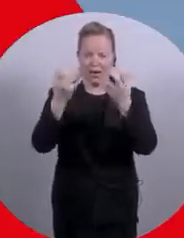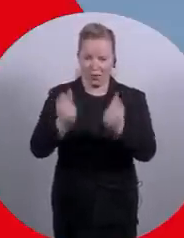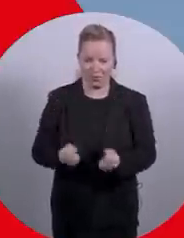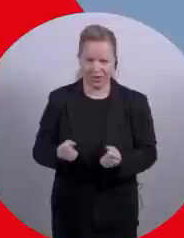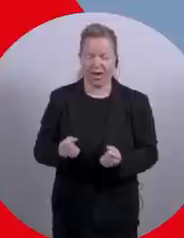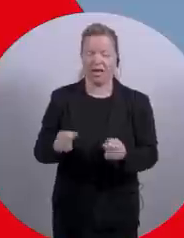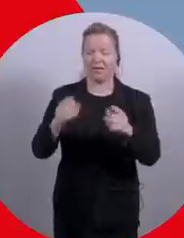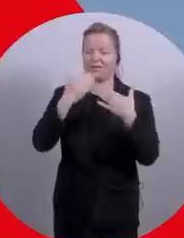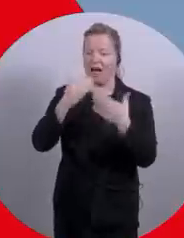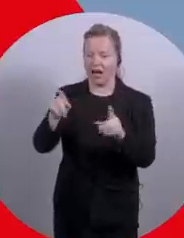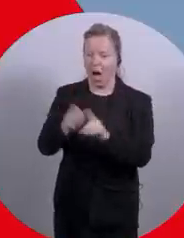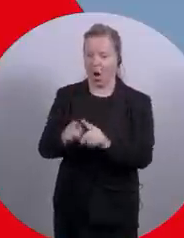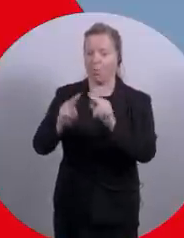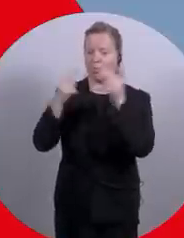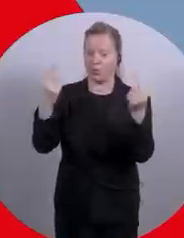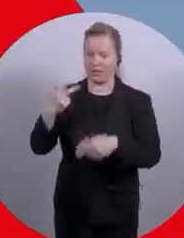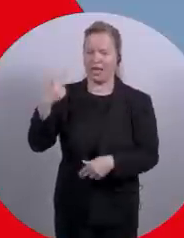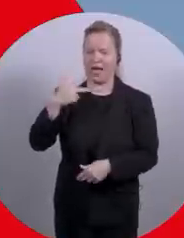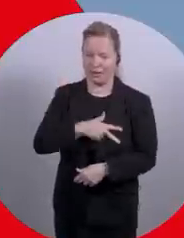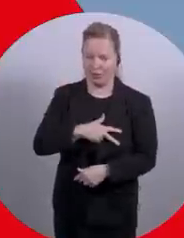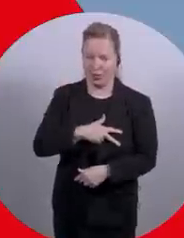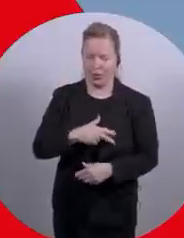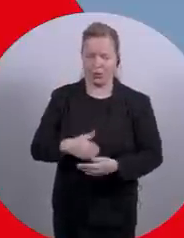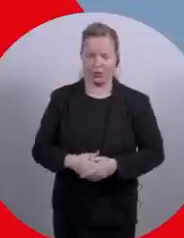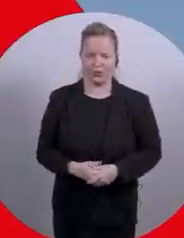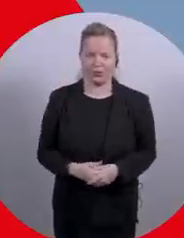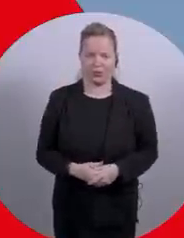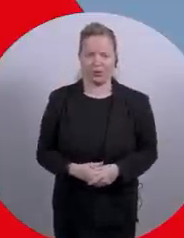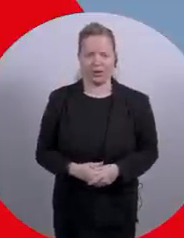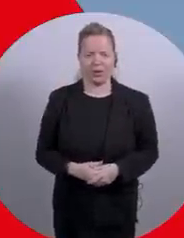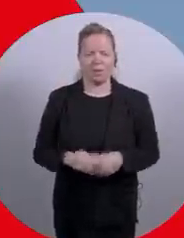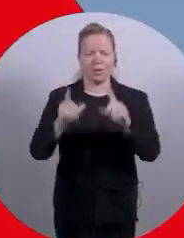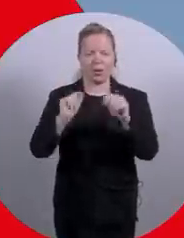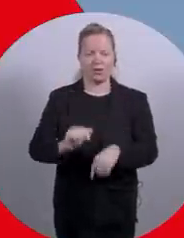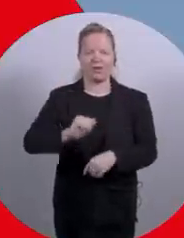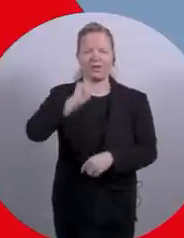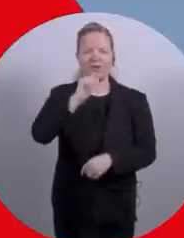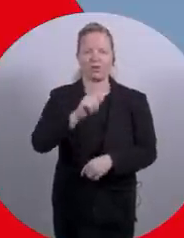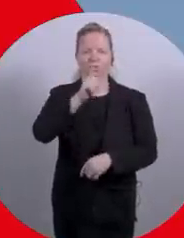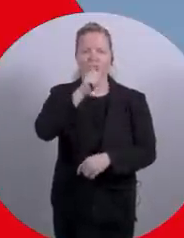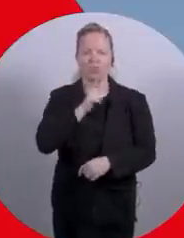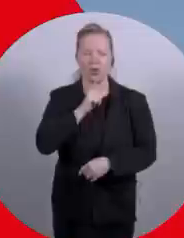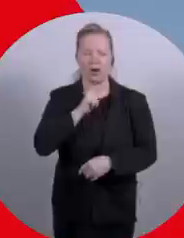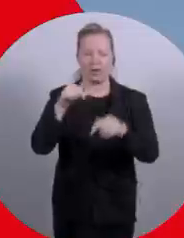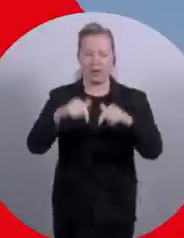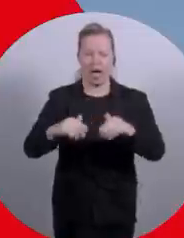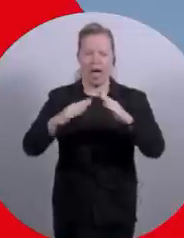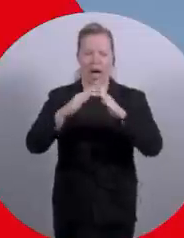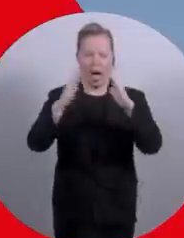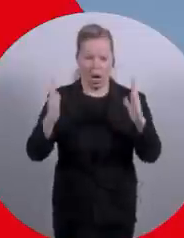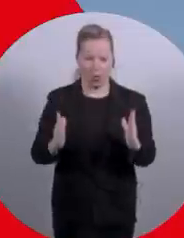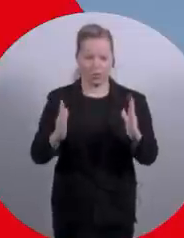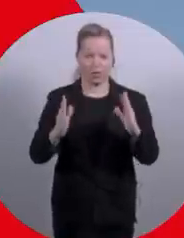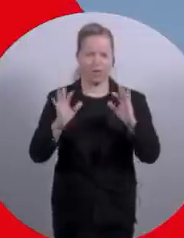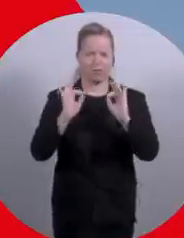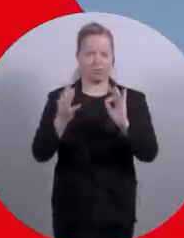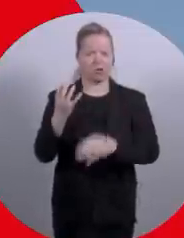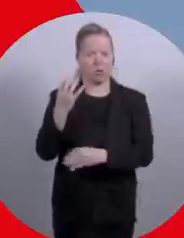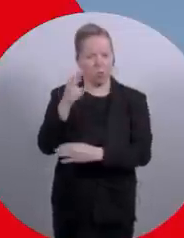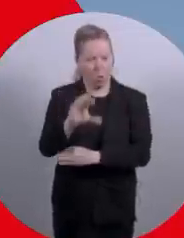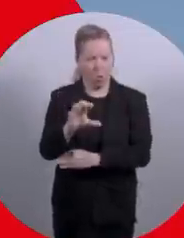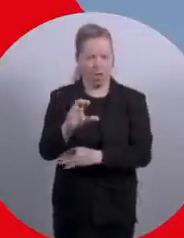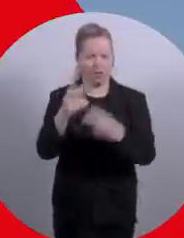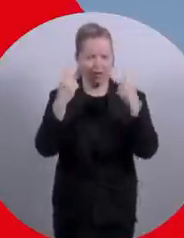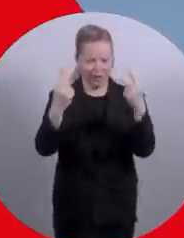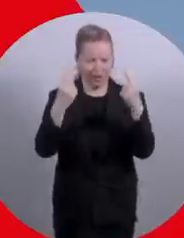Bundes- und dass wir hier nicht nur dieses Hauses Symbol sehen sondern es ist auch